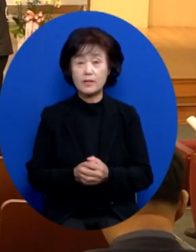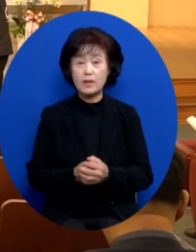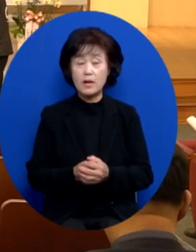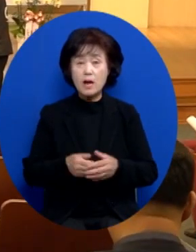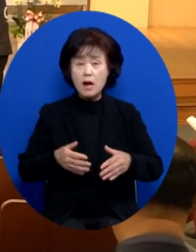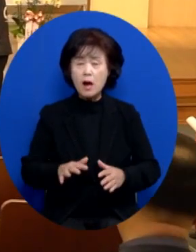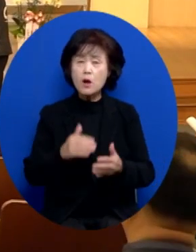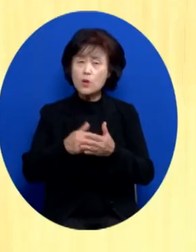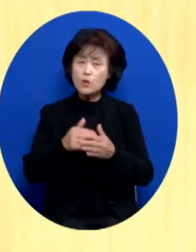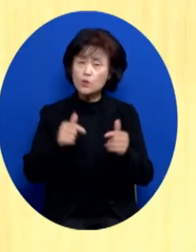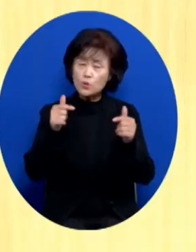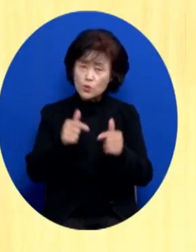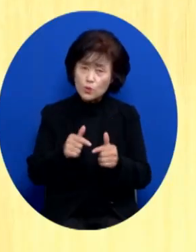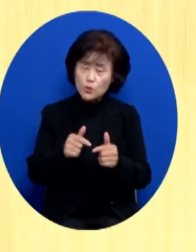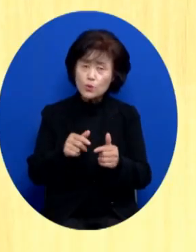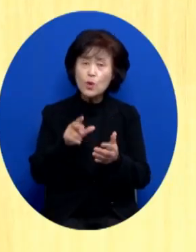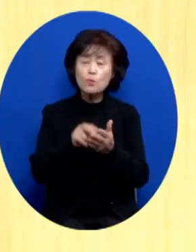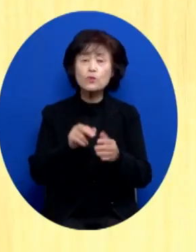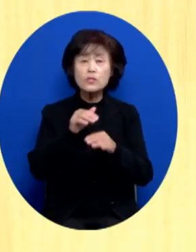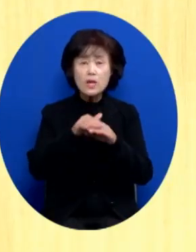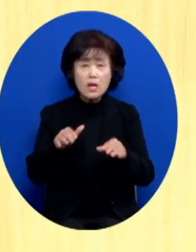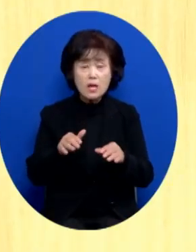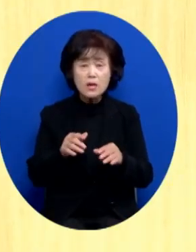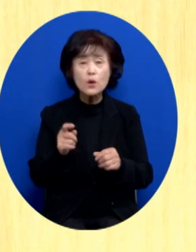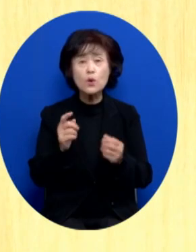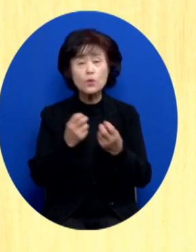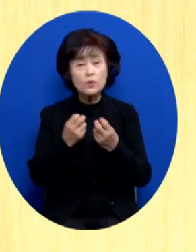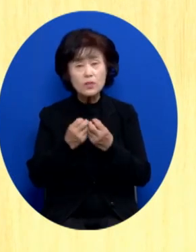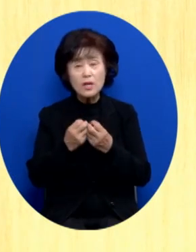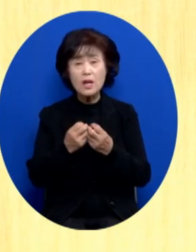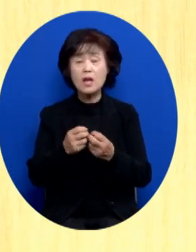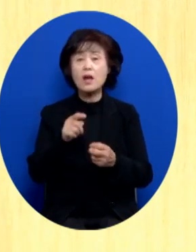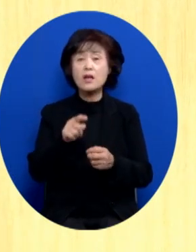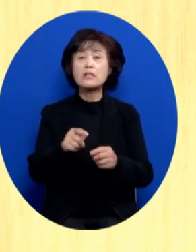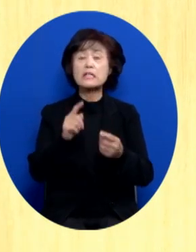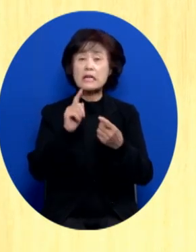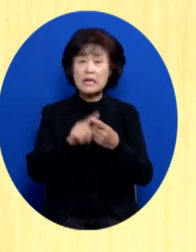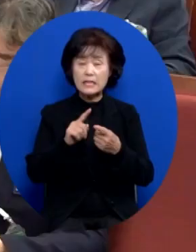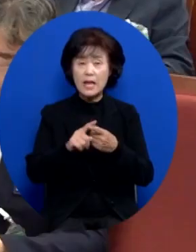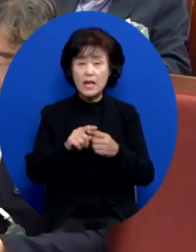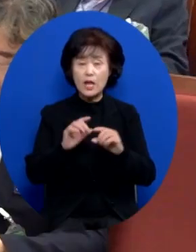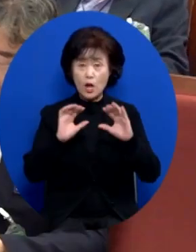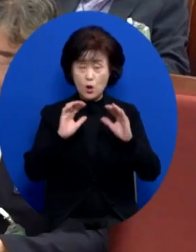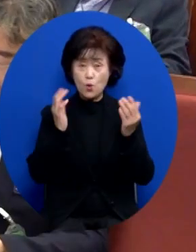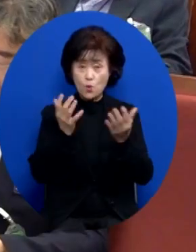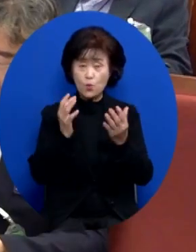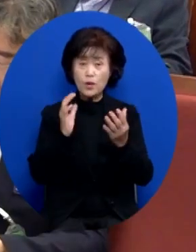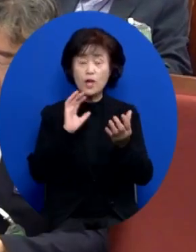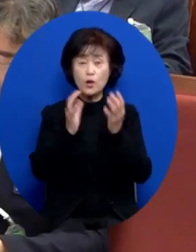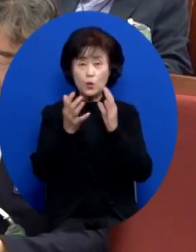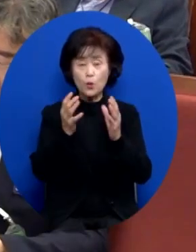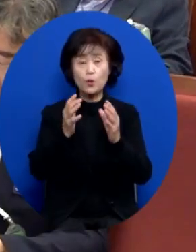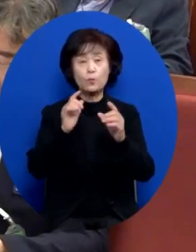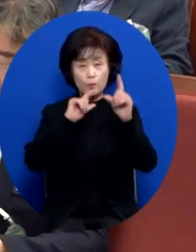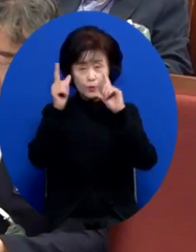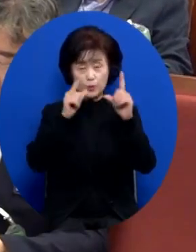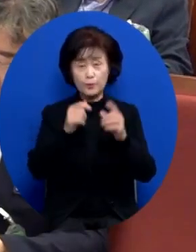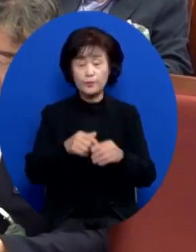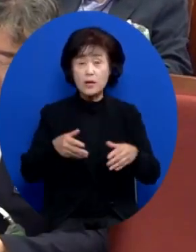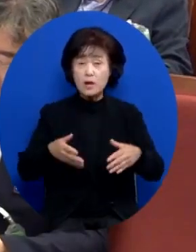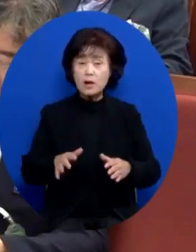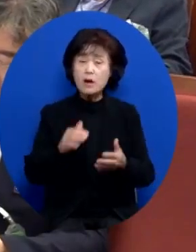초저출생 시대 아동돌봄을 위한 대안적 돌봄시설 구축 방안 국회 토론회 현장. 저출생